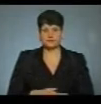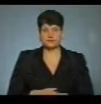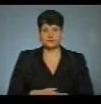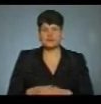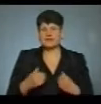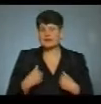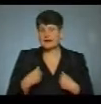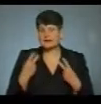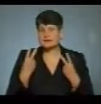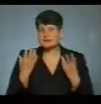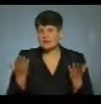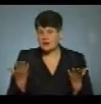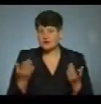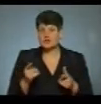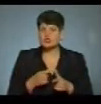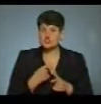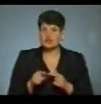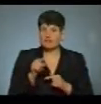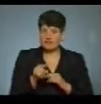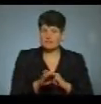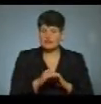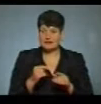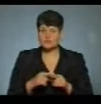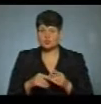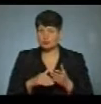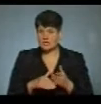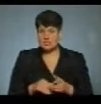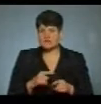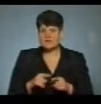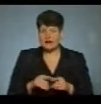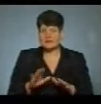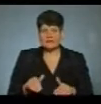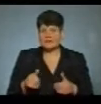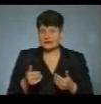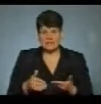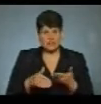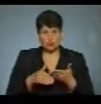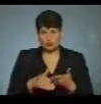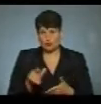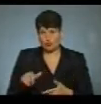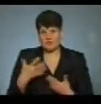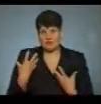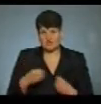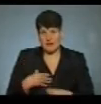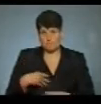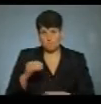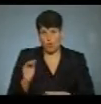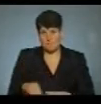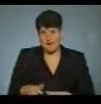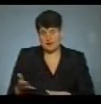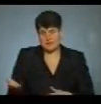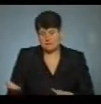Я не знаю, чи ви викликали швидку, тому що швидка не надає допомогу людям, які вже, скажімо так, померли, так?